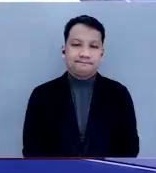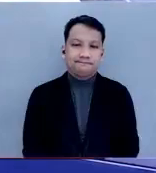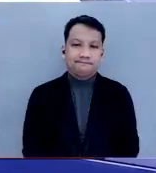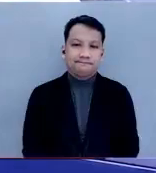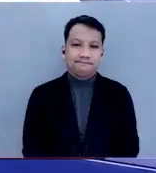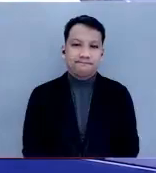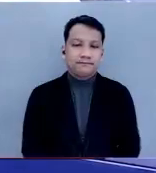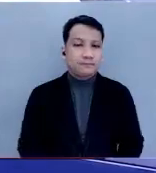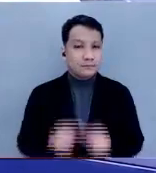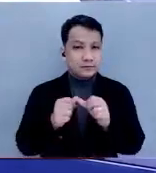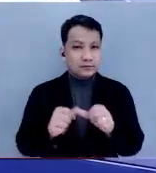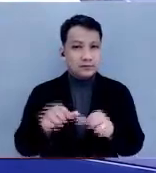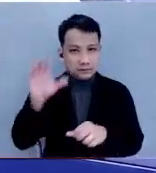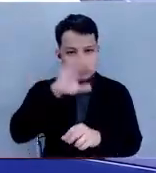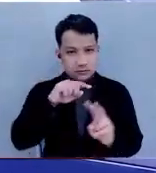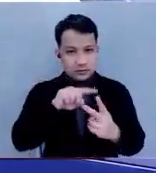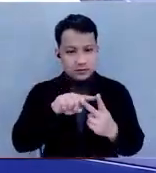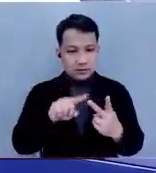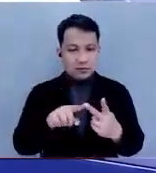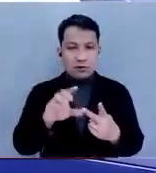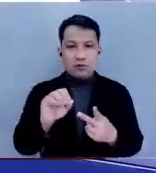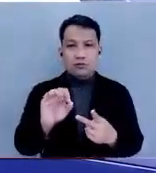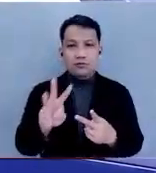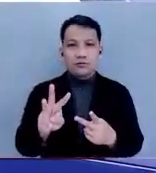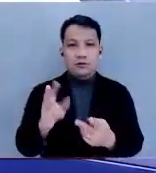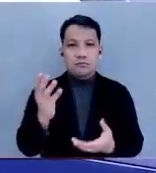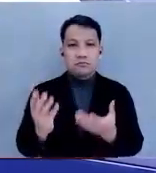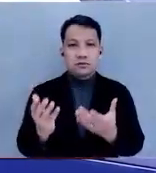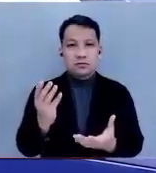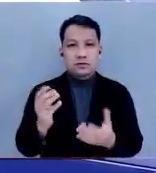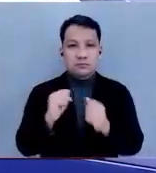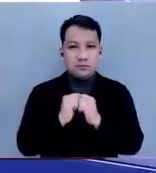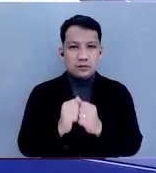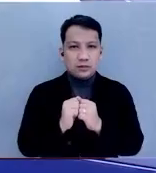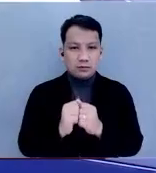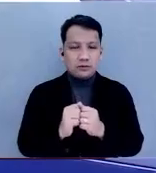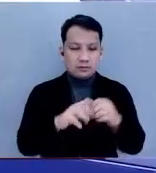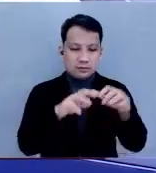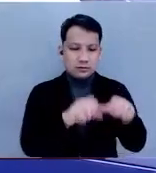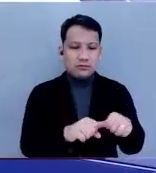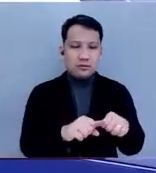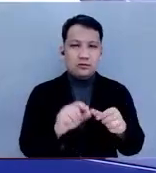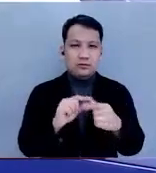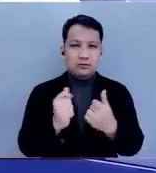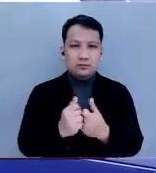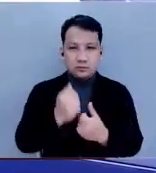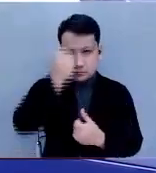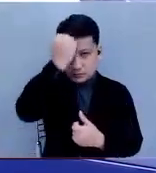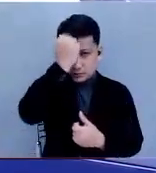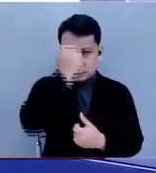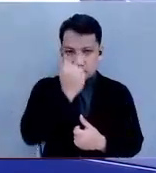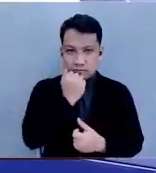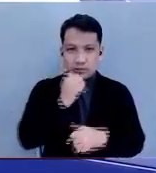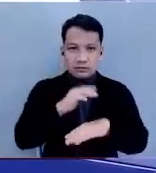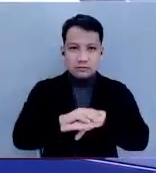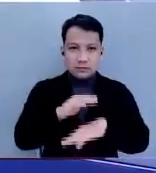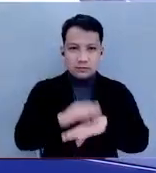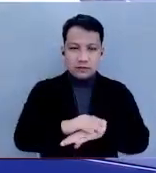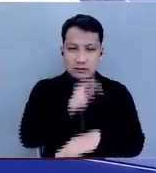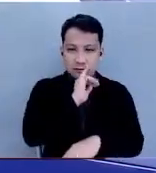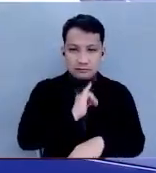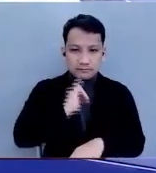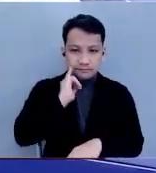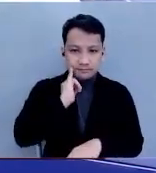Patuloy na hinaharap ang dalawa pang overseas workers na posibleng kasama sa mga binihag ng grupong Hamas. Nagbanta naman ang Israel ng mas matindi